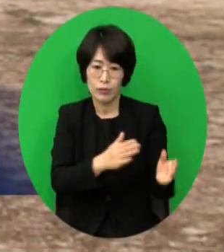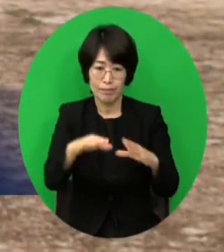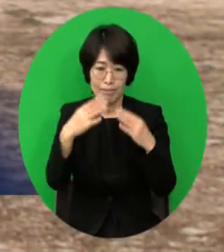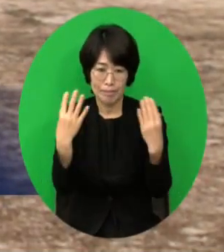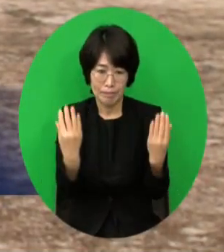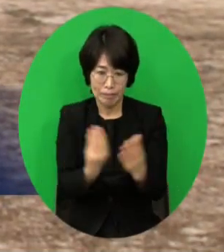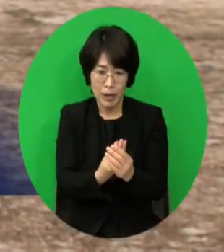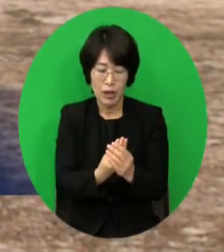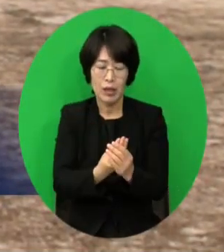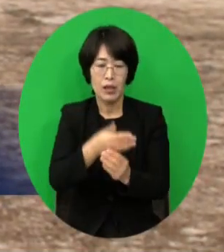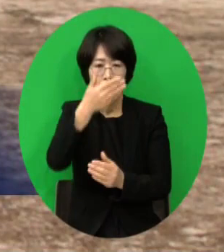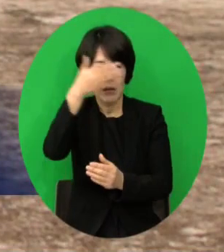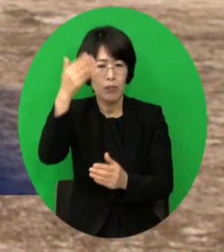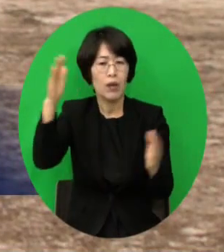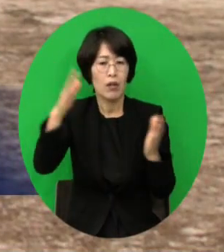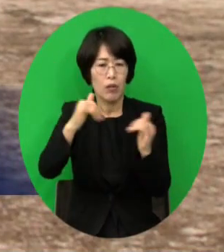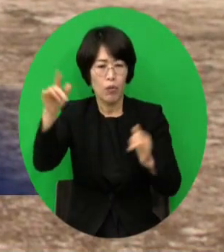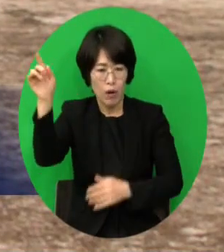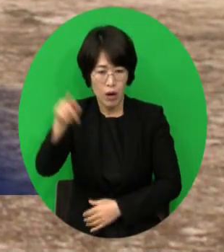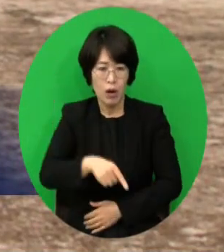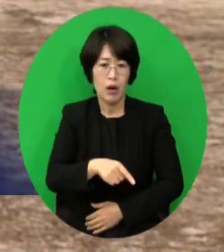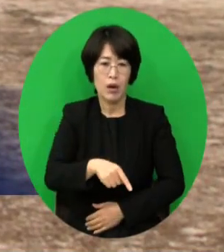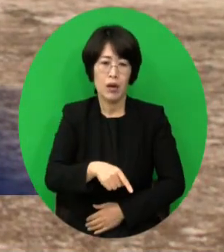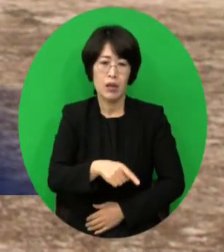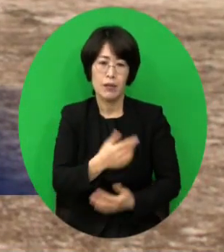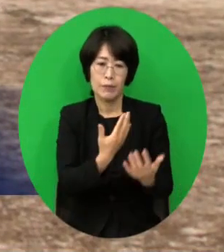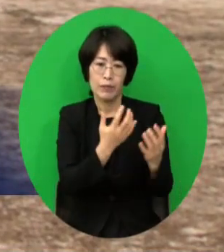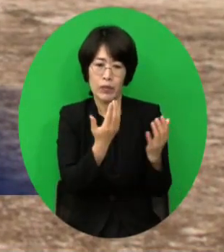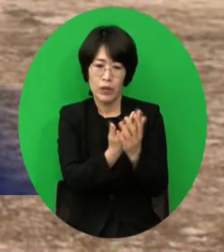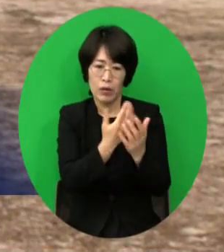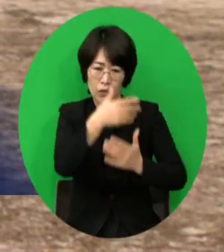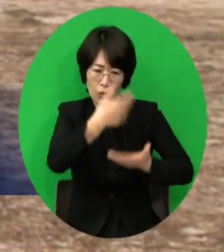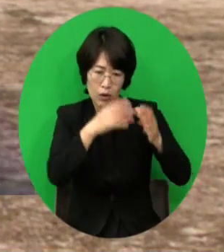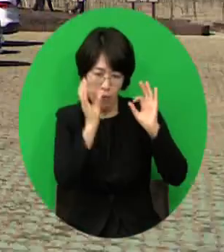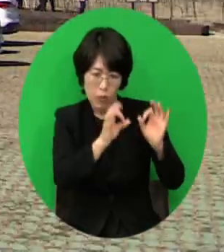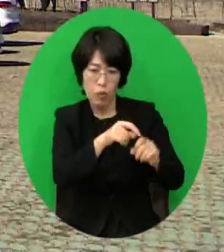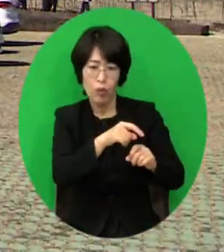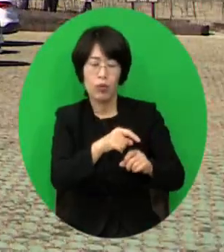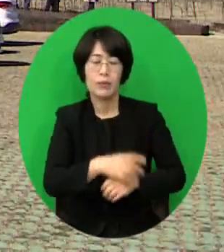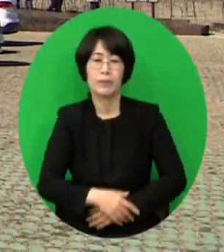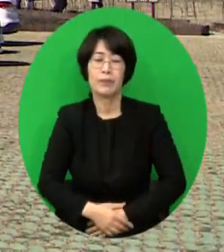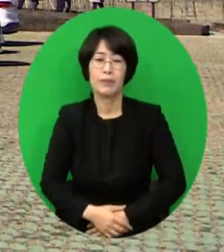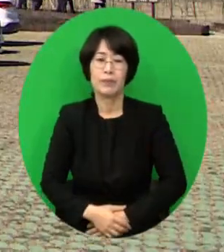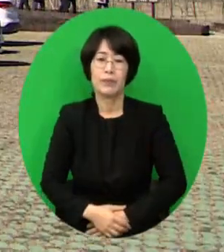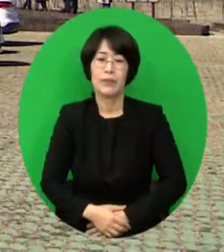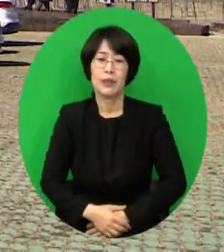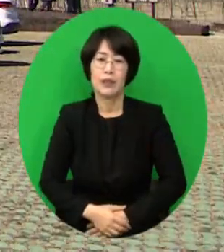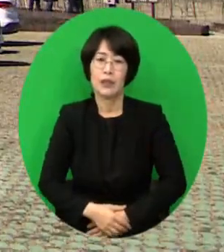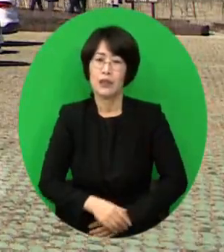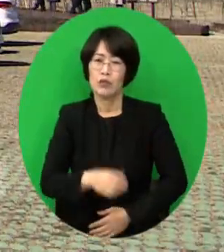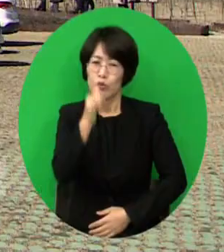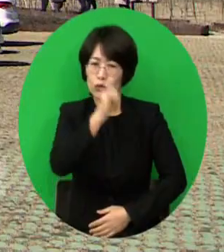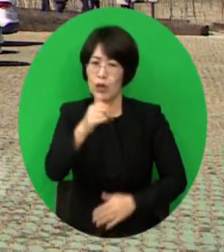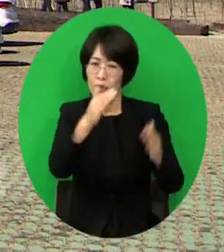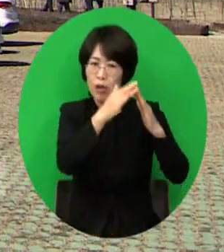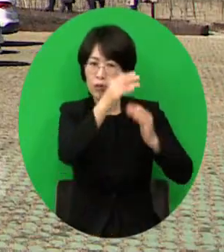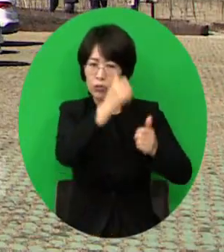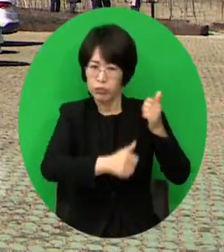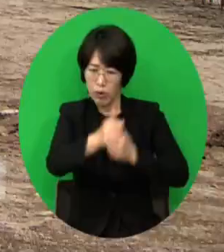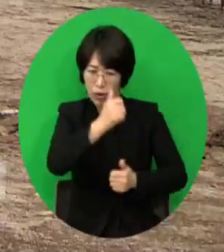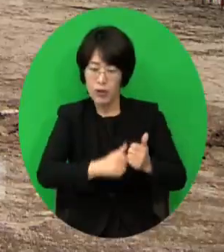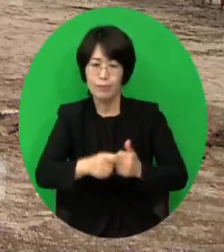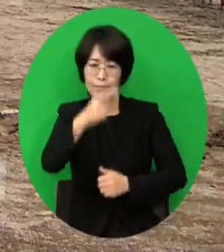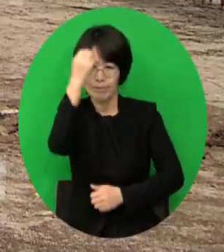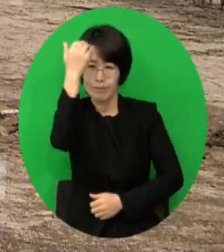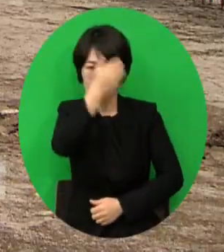되면은 정말 학생들이 와가지고 그 자료들을 이용을 하면서 명문가 집안의 노블리스 오블리즘을